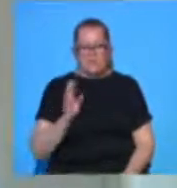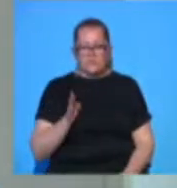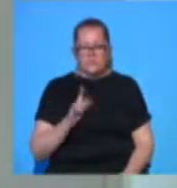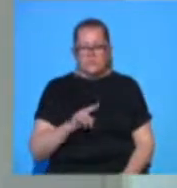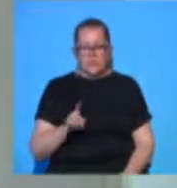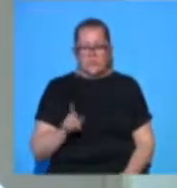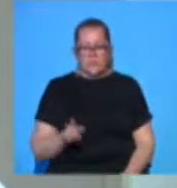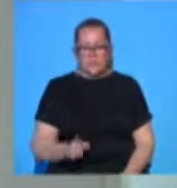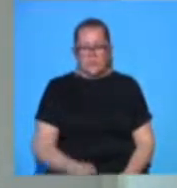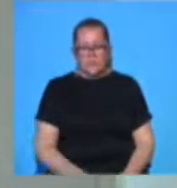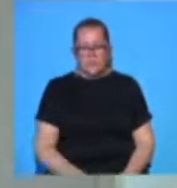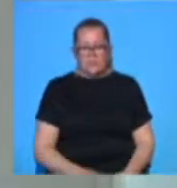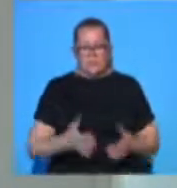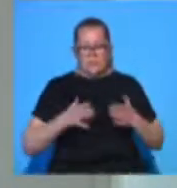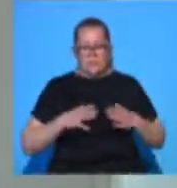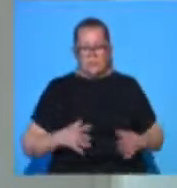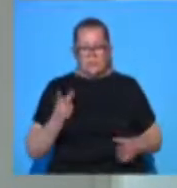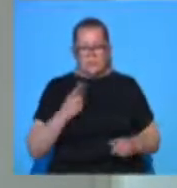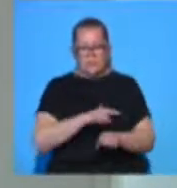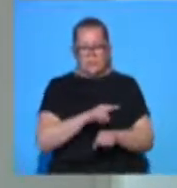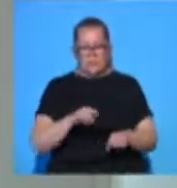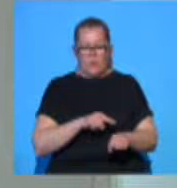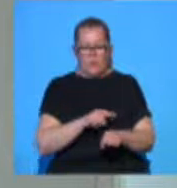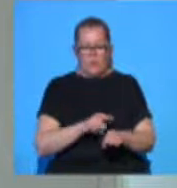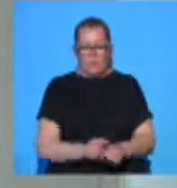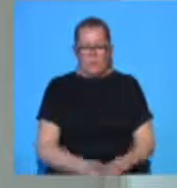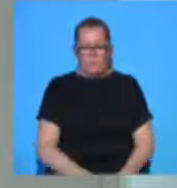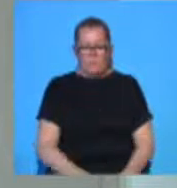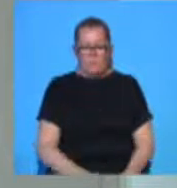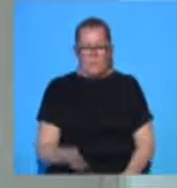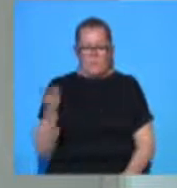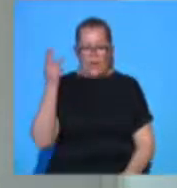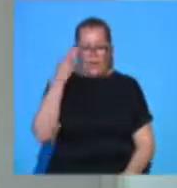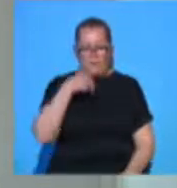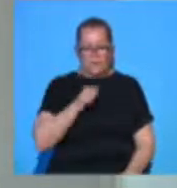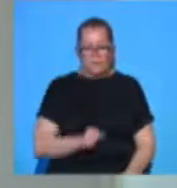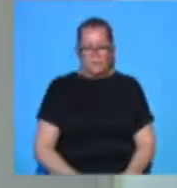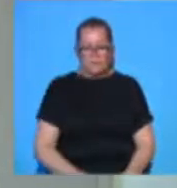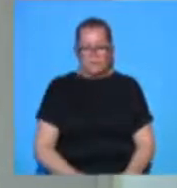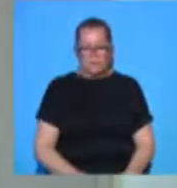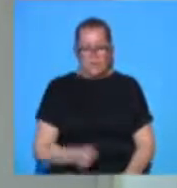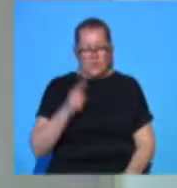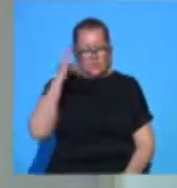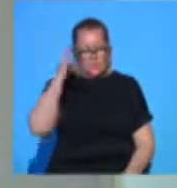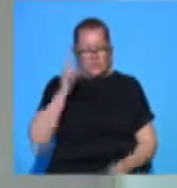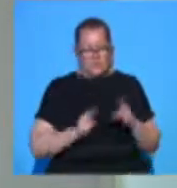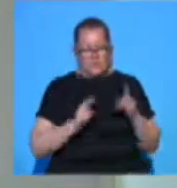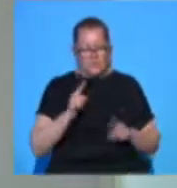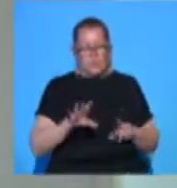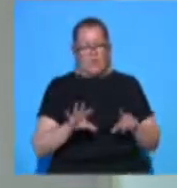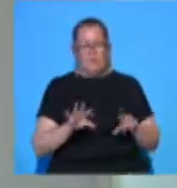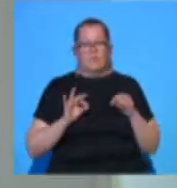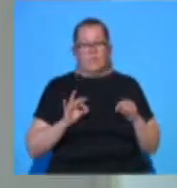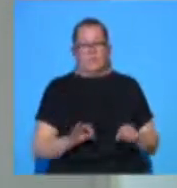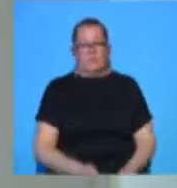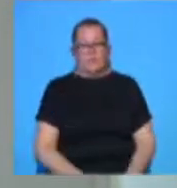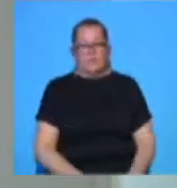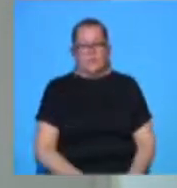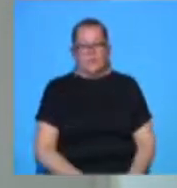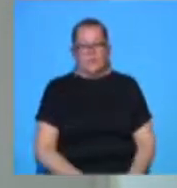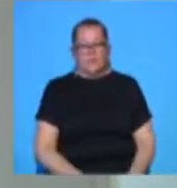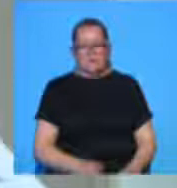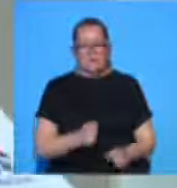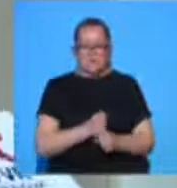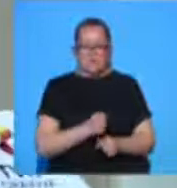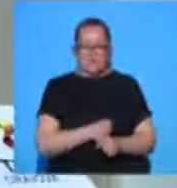10-15 minute. Aștept de vreo 2 ore. Am înțeles că nu știu sigur dacă prind, dar doamna este drăguță și a zis că ne face și